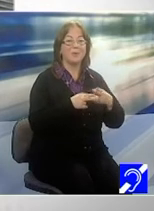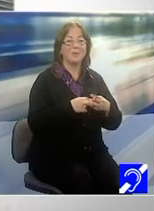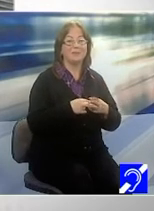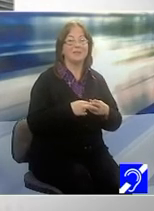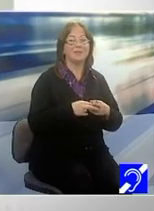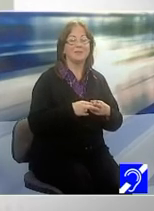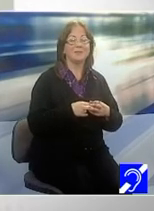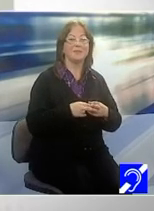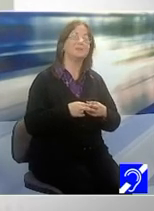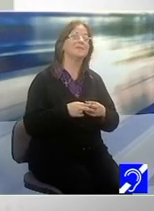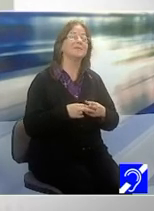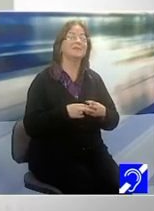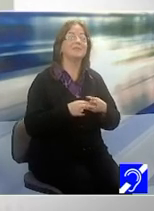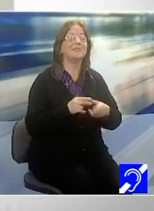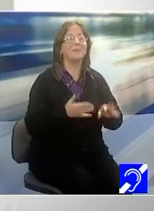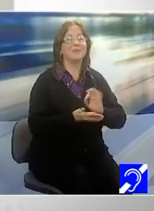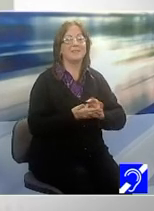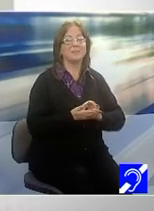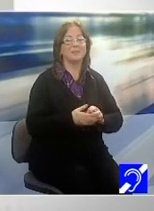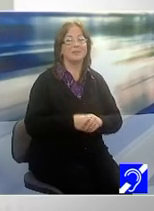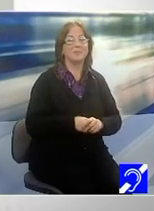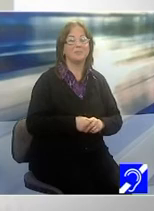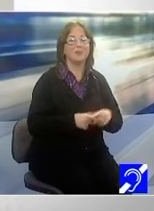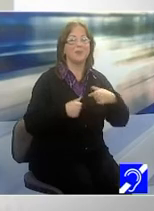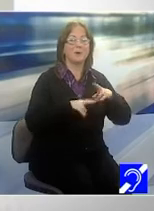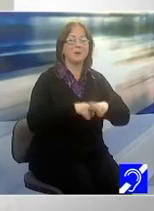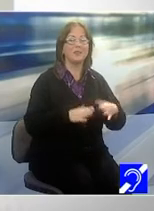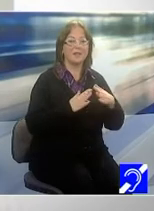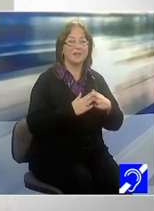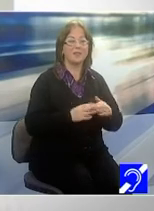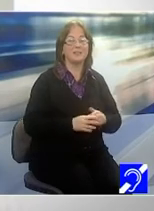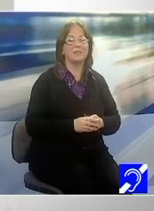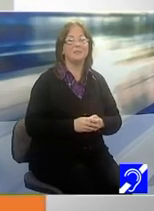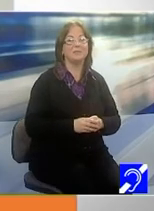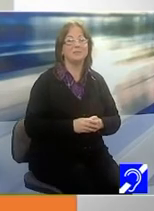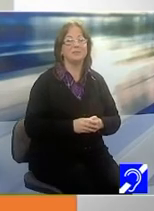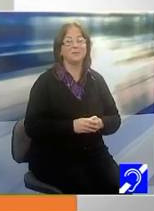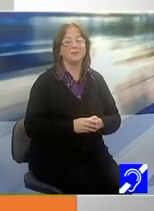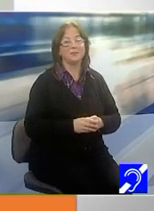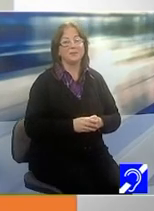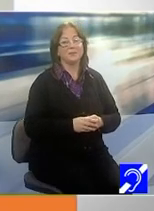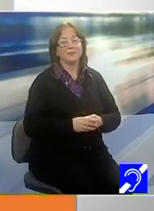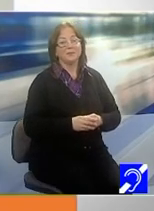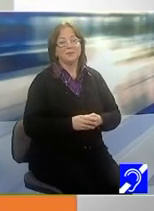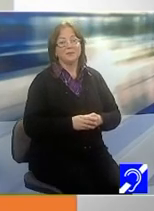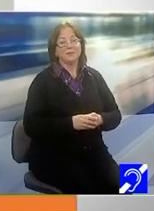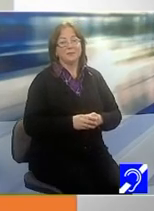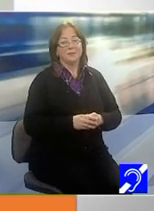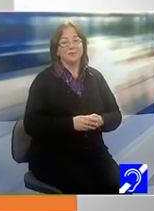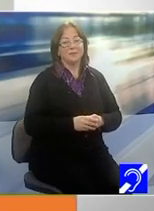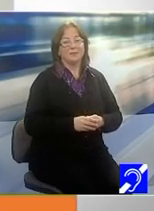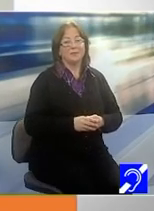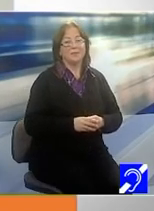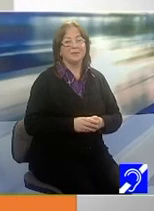restul distribuției deja s-a risipit, noi am rămas acasă. Și iată că am ajuns din nou aici